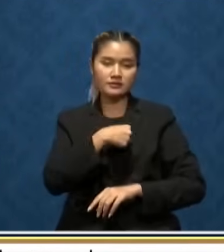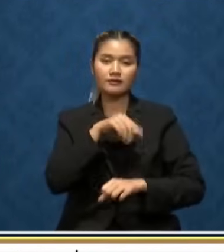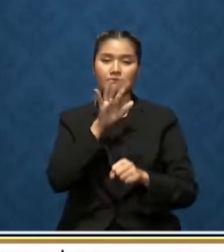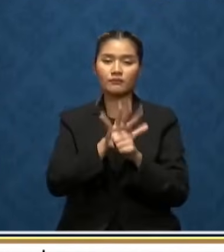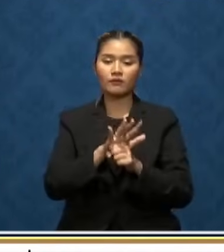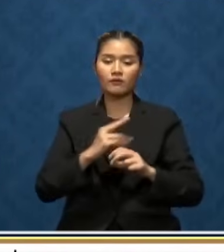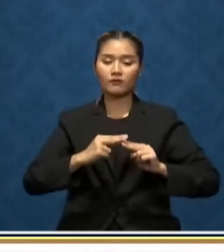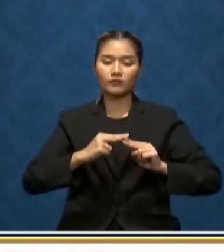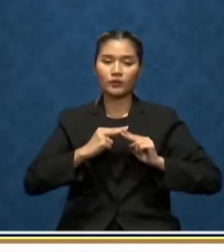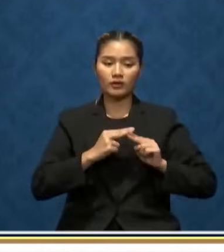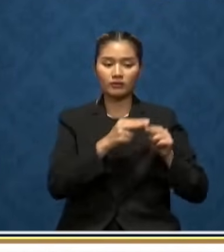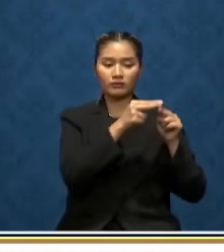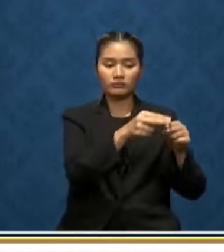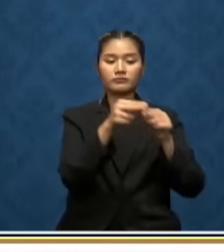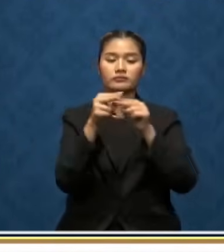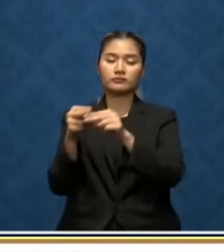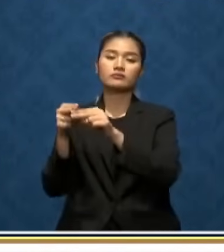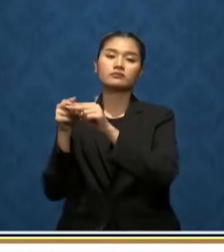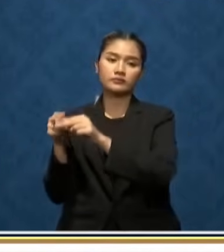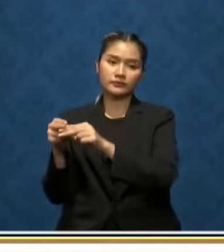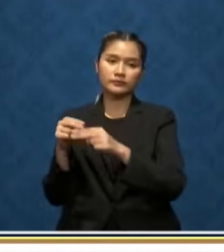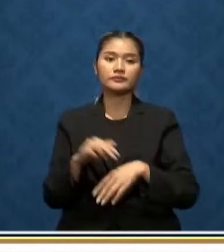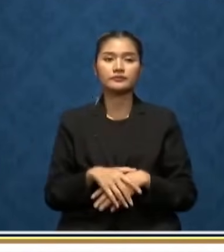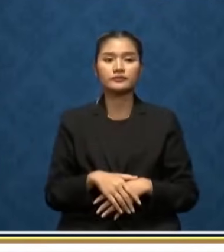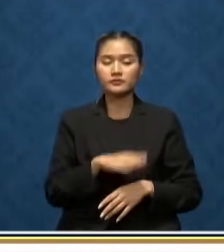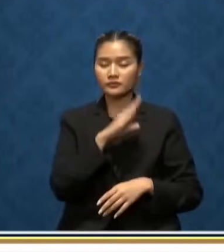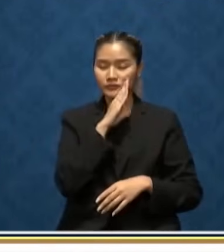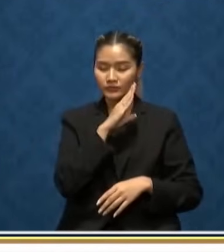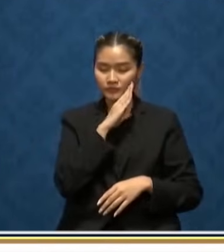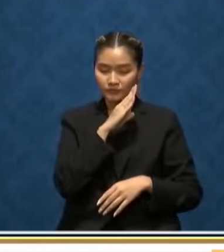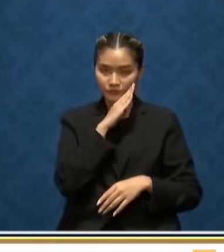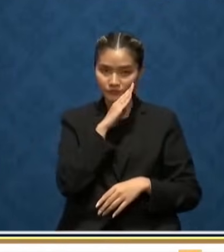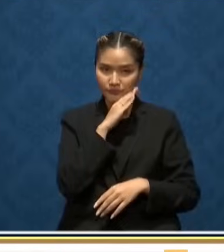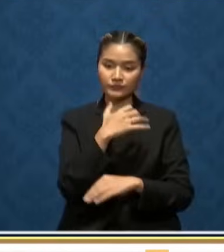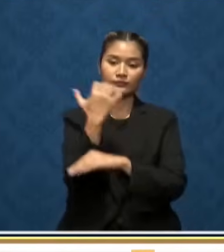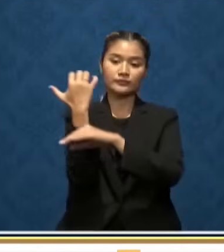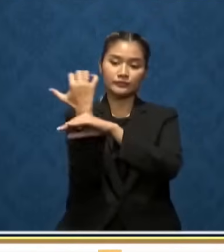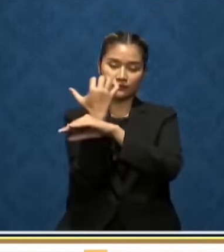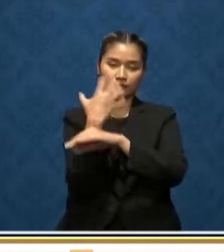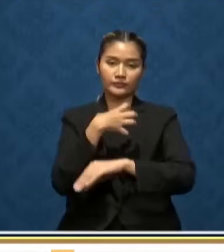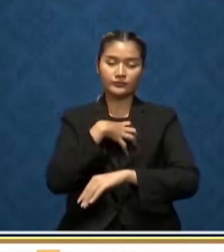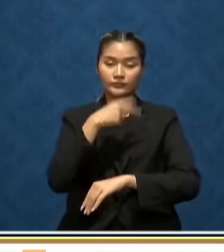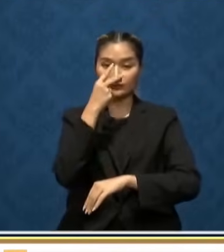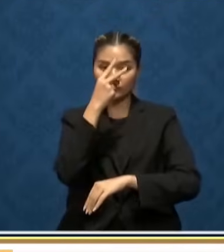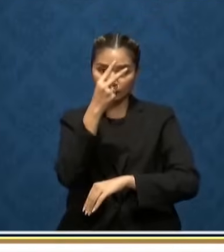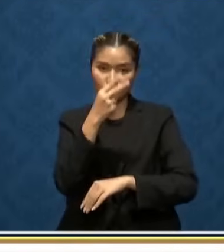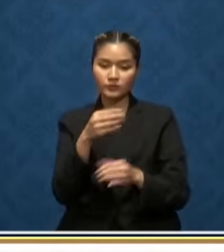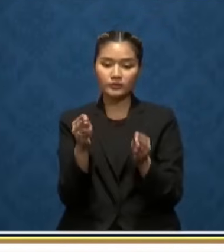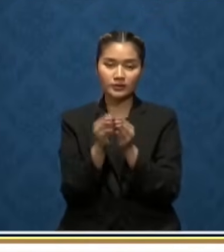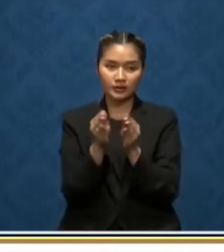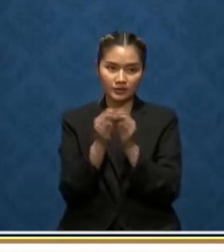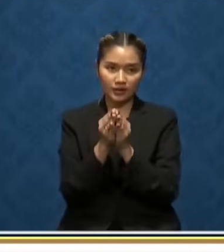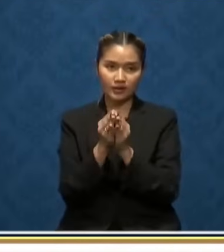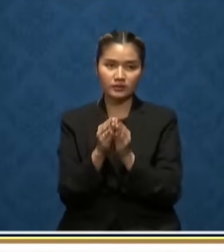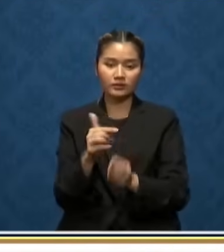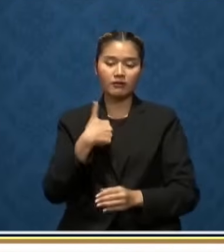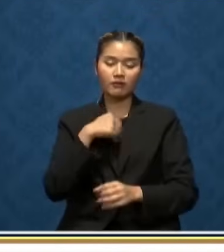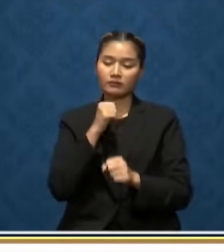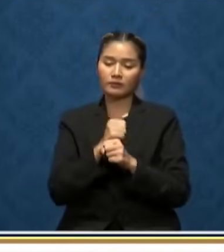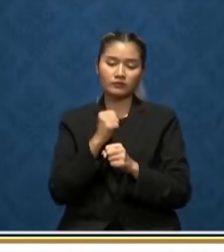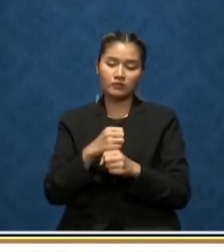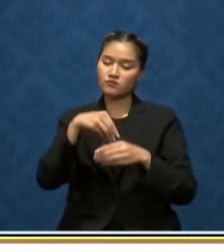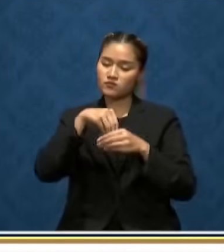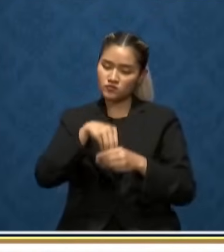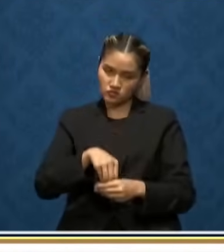องและถ้าสื่อที่อยากจะได้คนดูเยอะๆผมทำสื่อมา30ปีผมทราบ